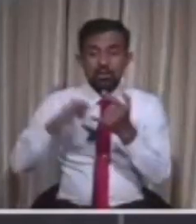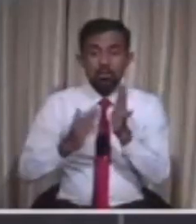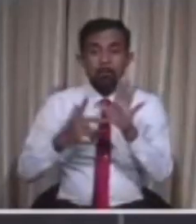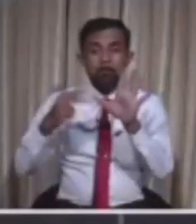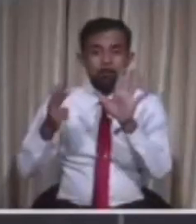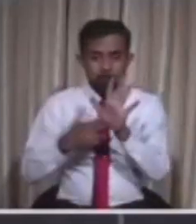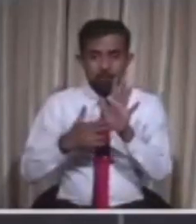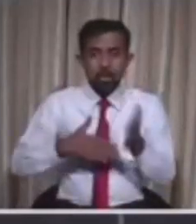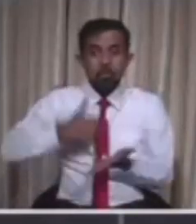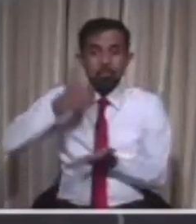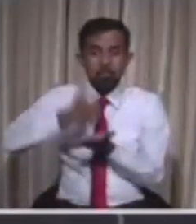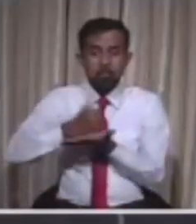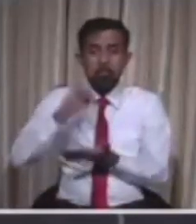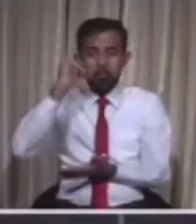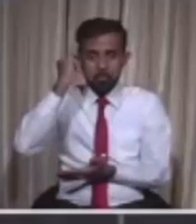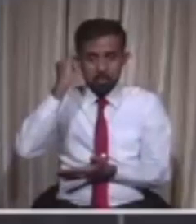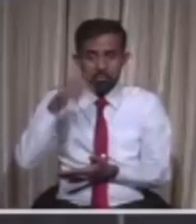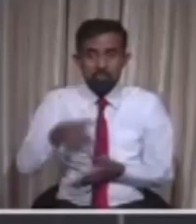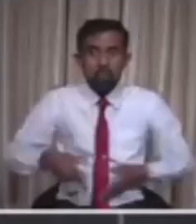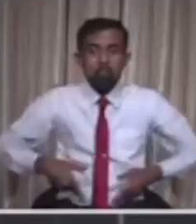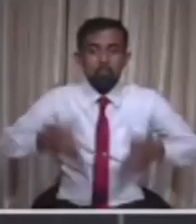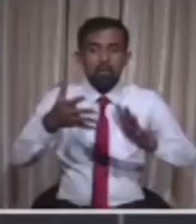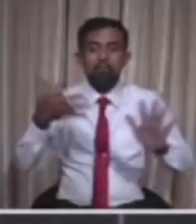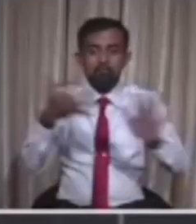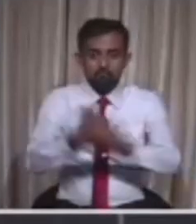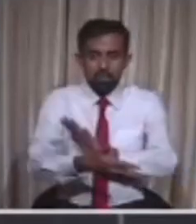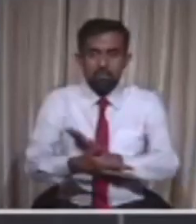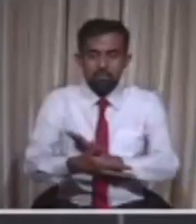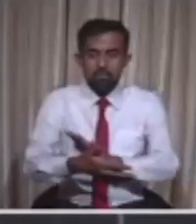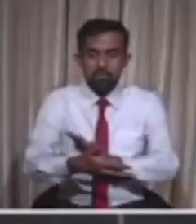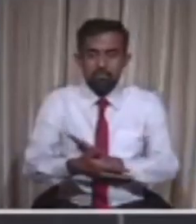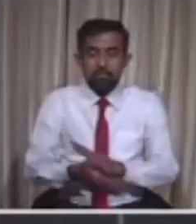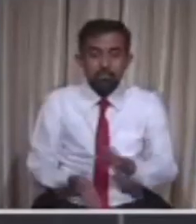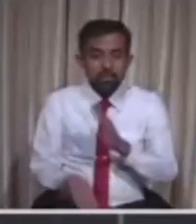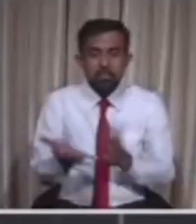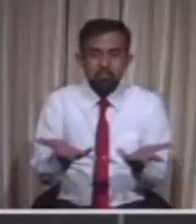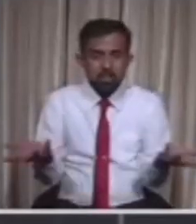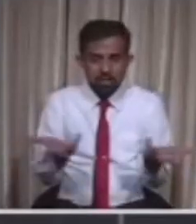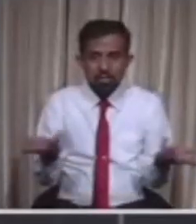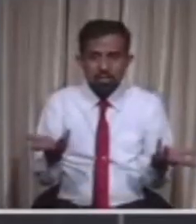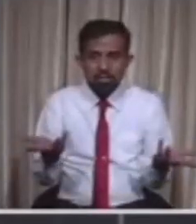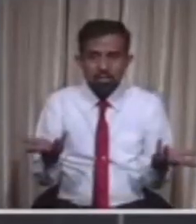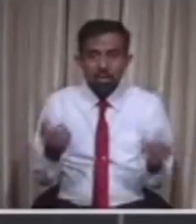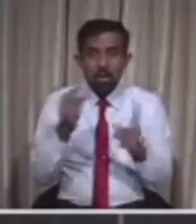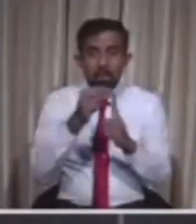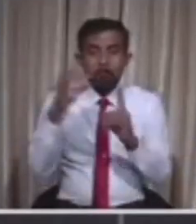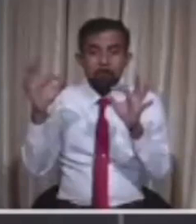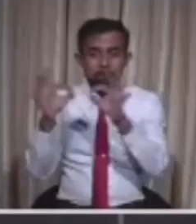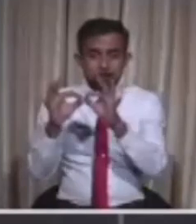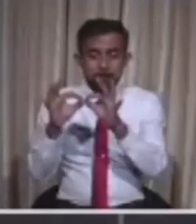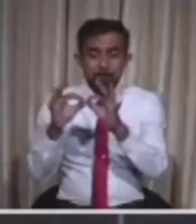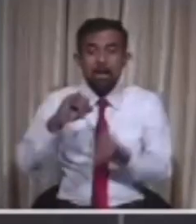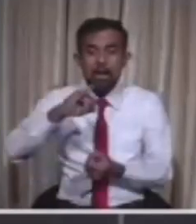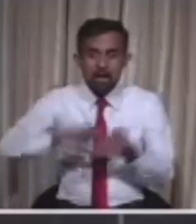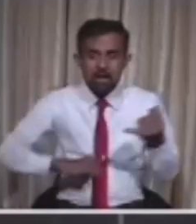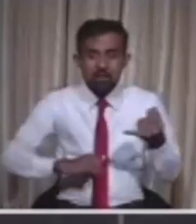මහාචාර්යතුමා මහ බැංකුවේ අධිපති හැටියට මේ යන ගමන වැරදි, මේක යන්න බෑ. PB ජයසුන්දර